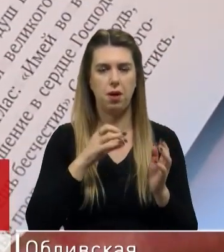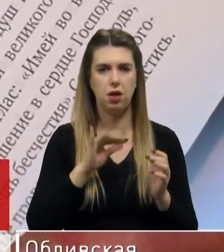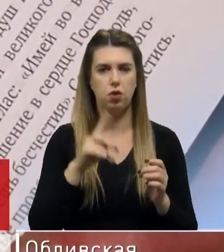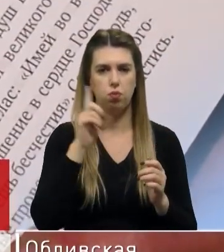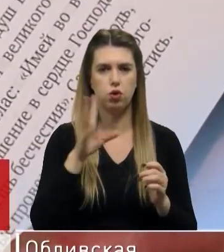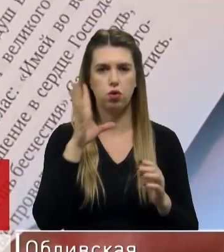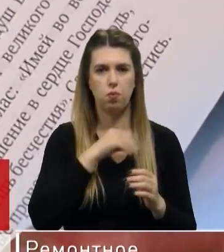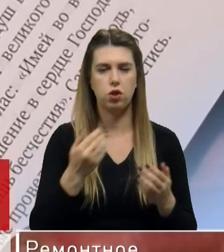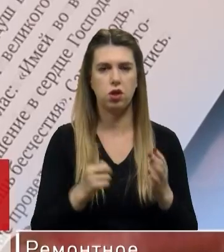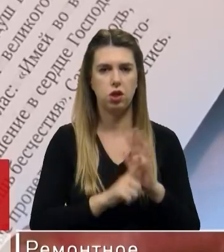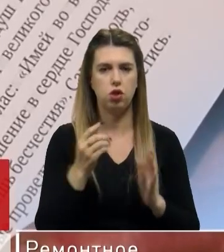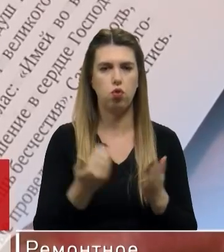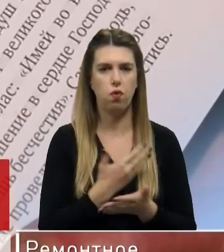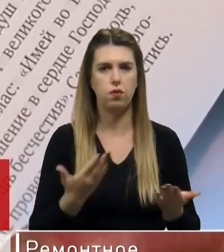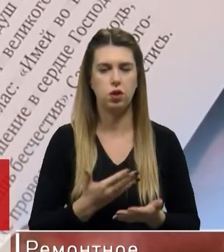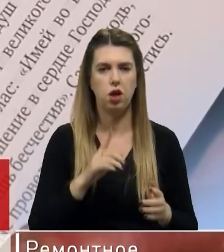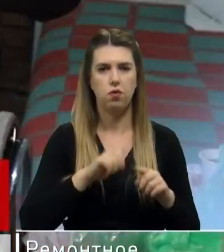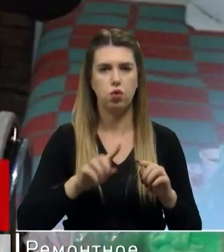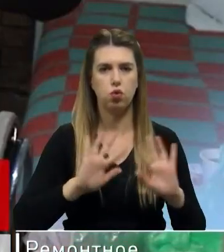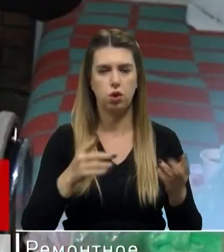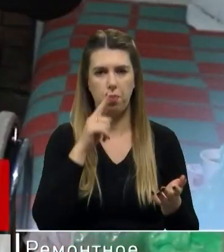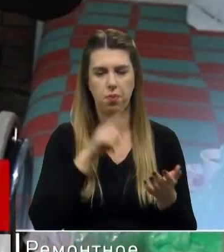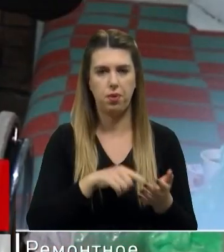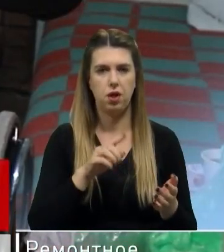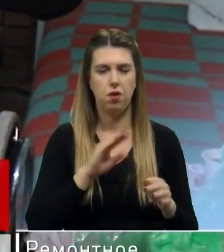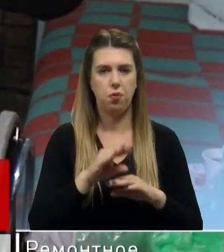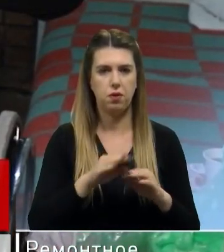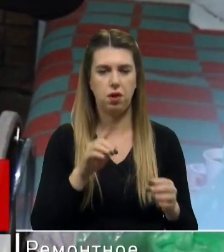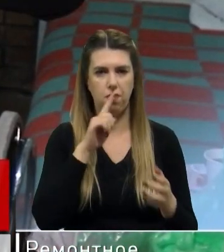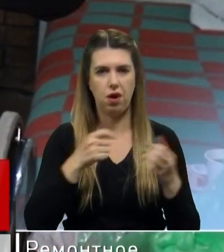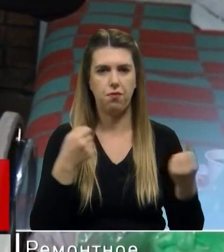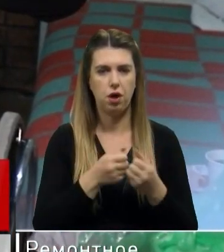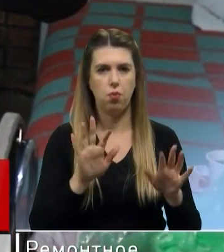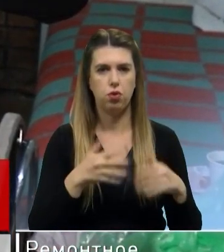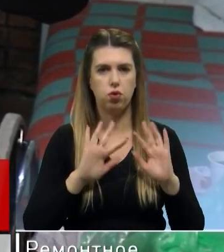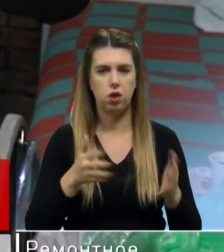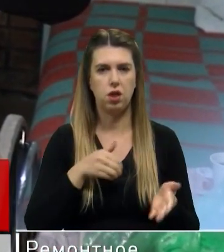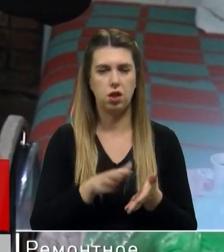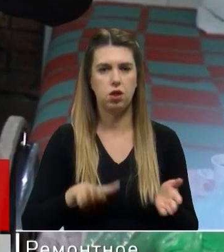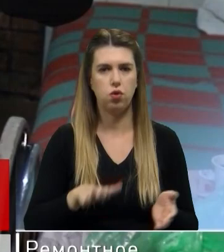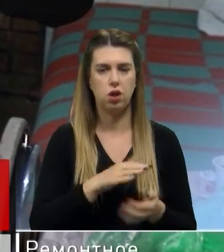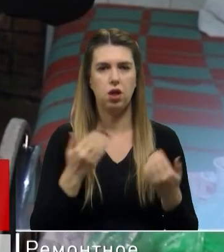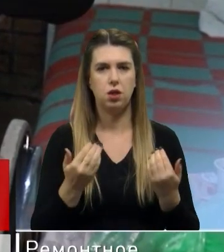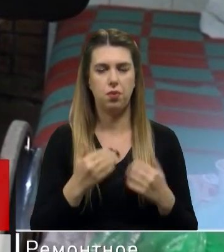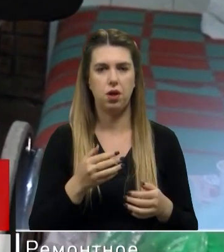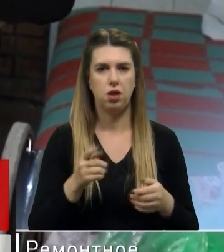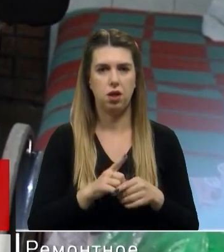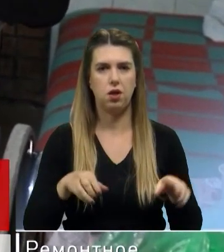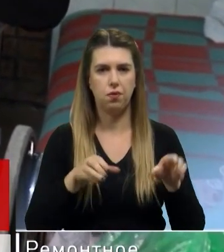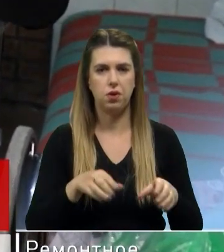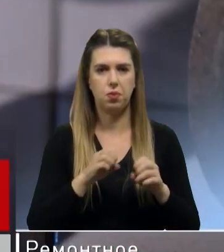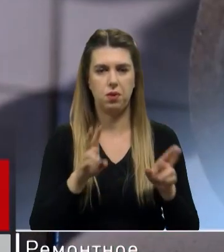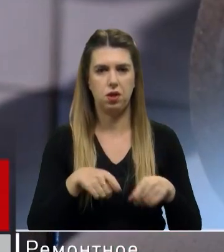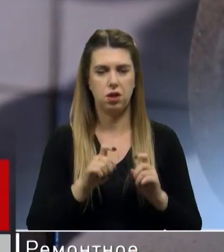надеялся, что сможет начать новую жизнь. Но вскоре случайно попал под колеса машины. После происшествия отказали ноги, теперь он передвигается на